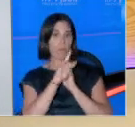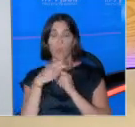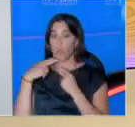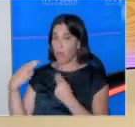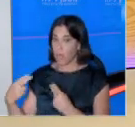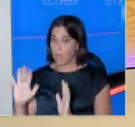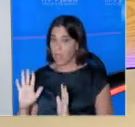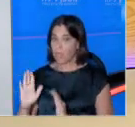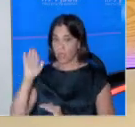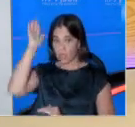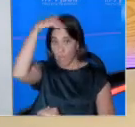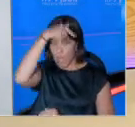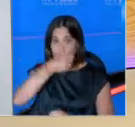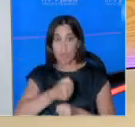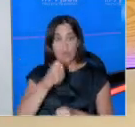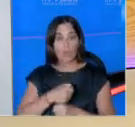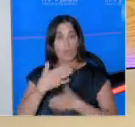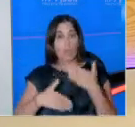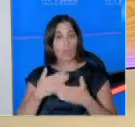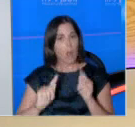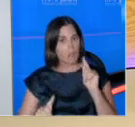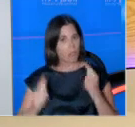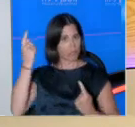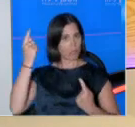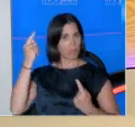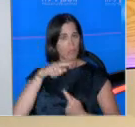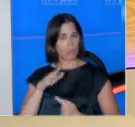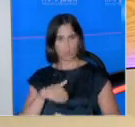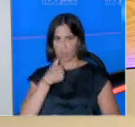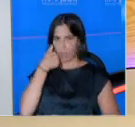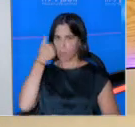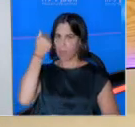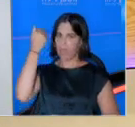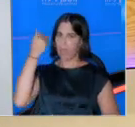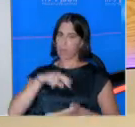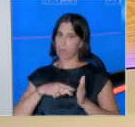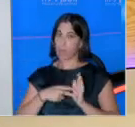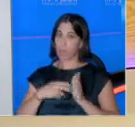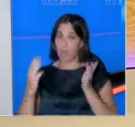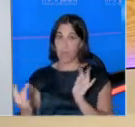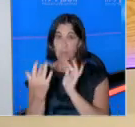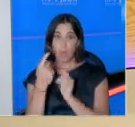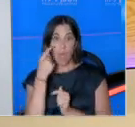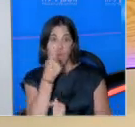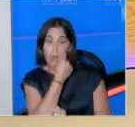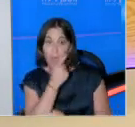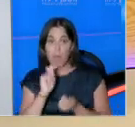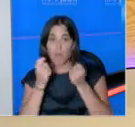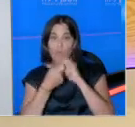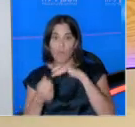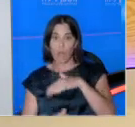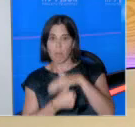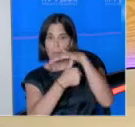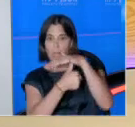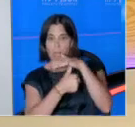עונה. יאיר לפיד עושה מהלך יוצא דופן. הוא מתבגר כפוליטיקאי מול עינינו והופך למנהיג.